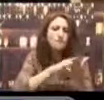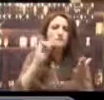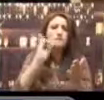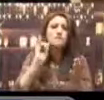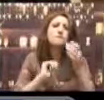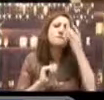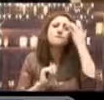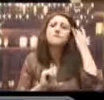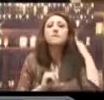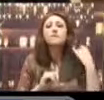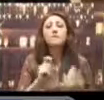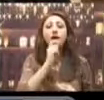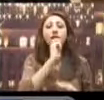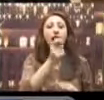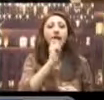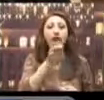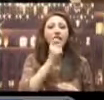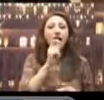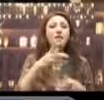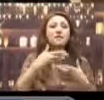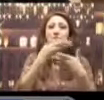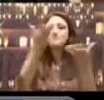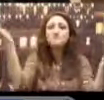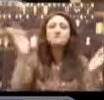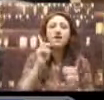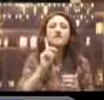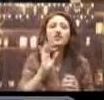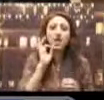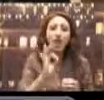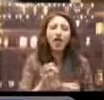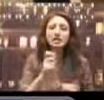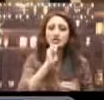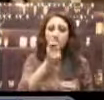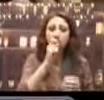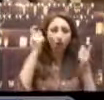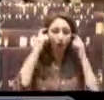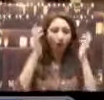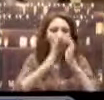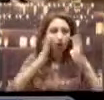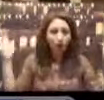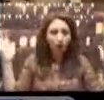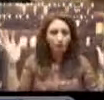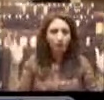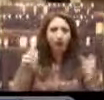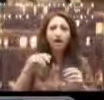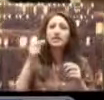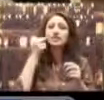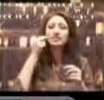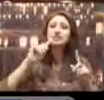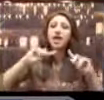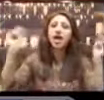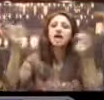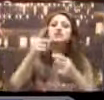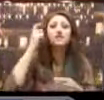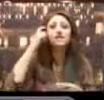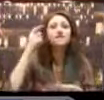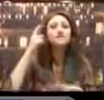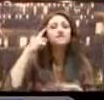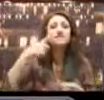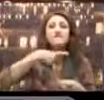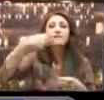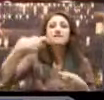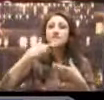كمان مقصر جدا في الناحيه دي، لان هو جدا ممكن يكون حلقه تواصل بين العلماء وبين العامه. يعني اتصور ان طب اقول لك اللي يضحك كمان في الحته